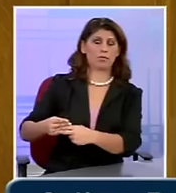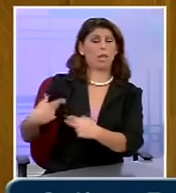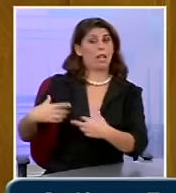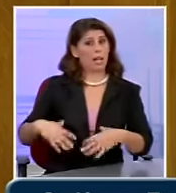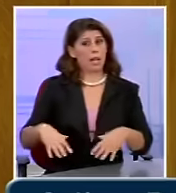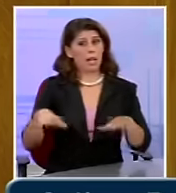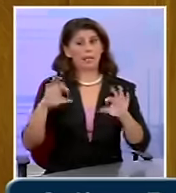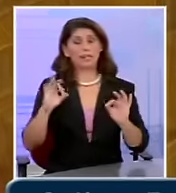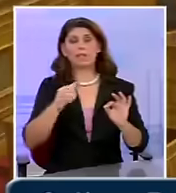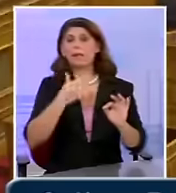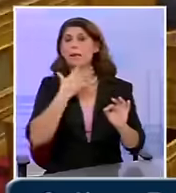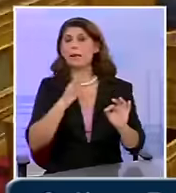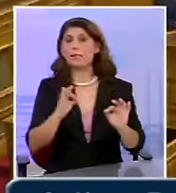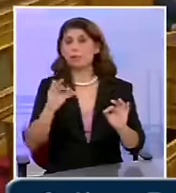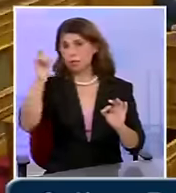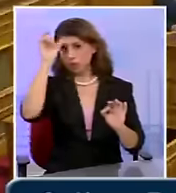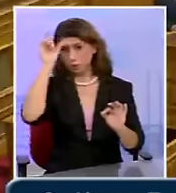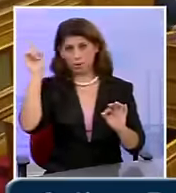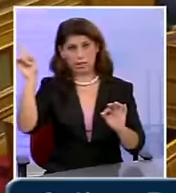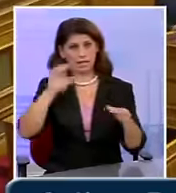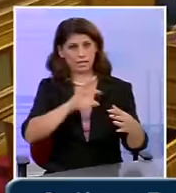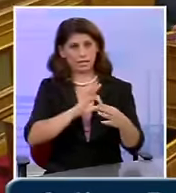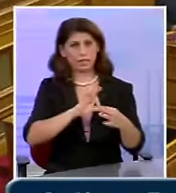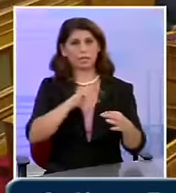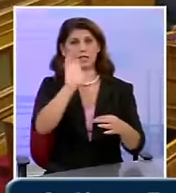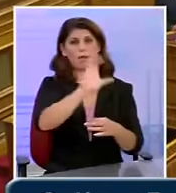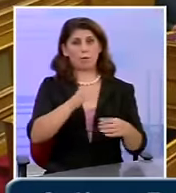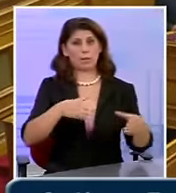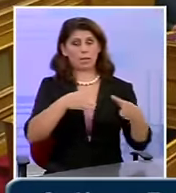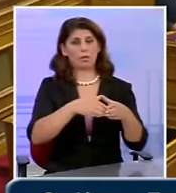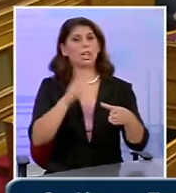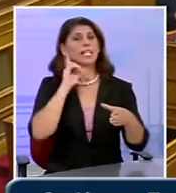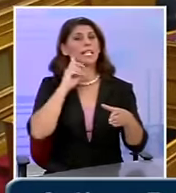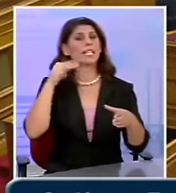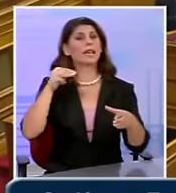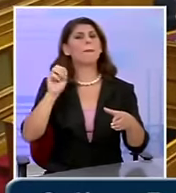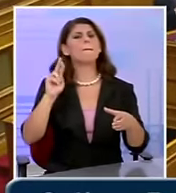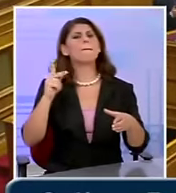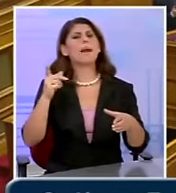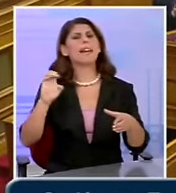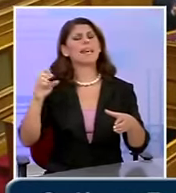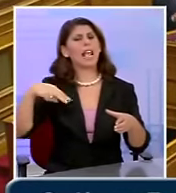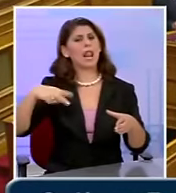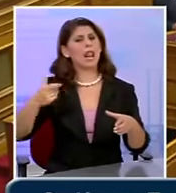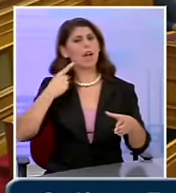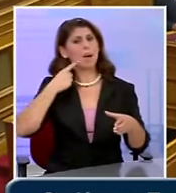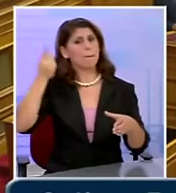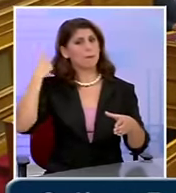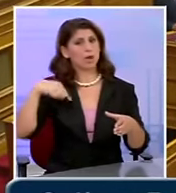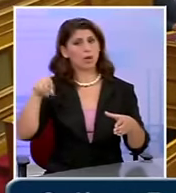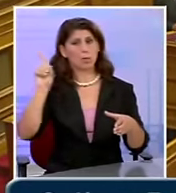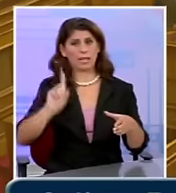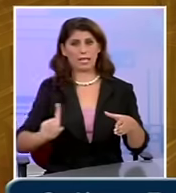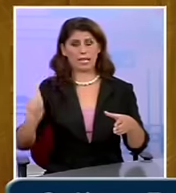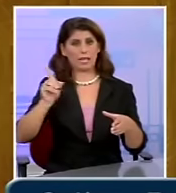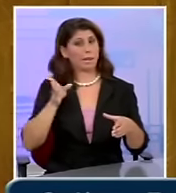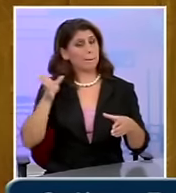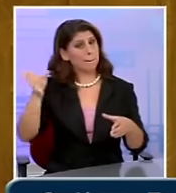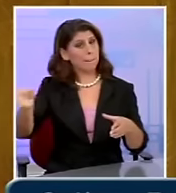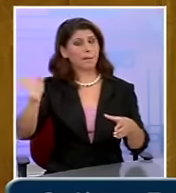Ξεκινήσαμε λοιπόν με την Τουρκία τη συνεργασία μας, η Ευρωπαϊκή Επιτροπή και η κυρία Μέρκελ. Την προηγούμενη Κυριακή πήγε στην Τουρκία και